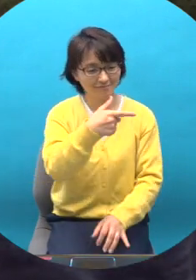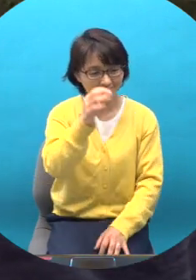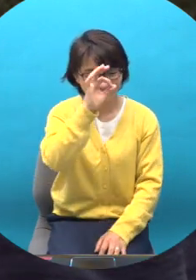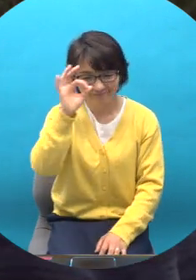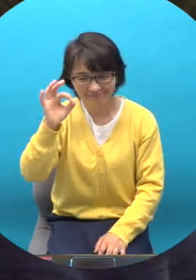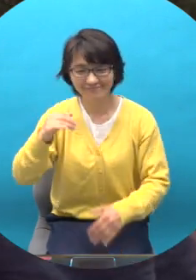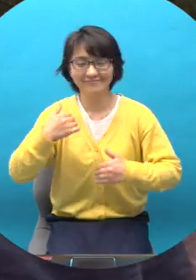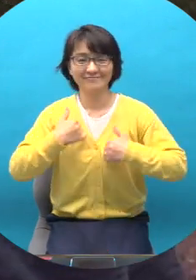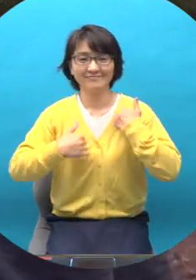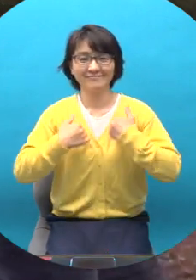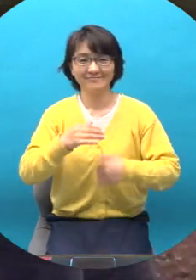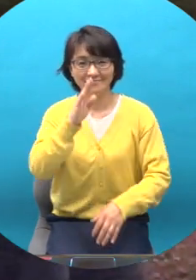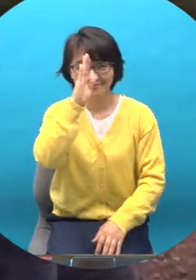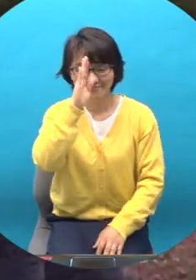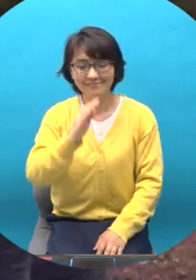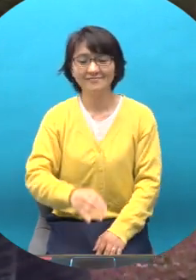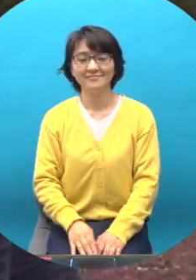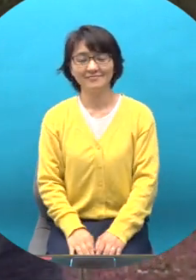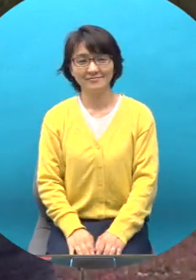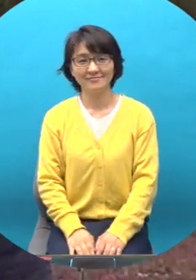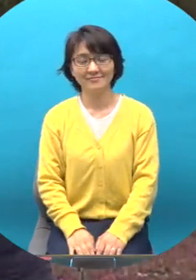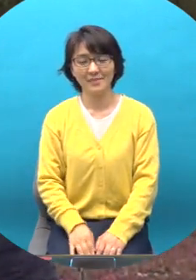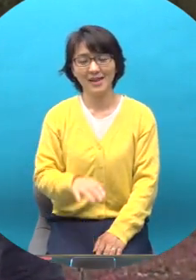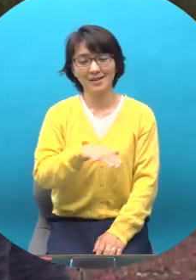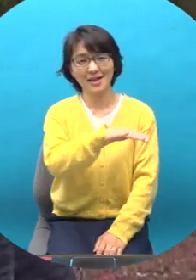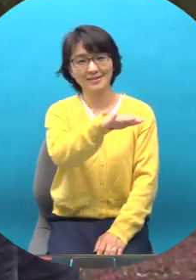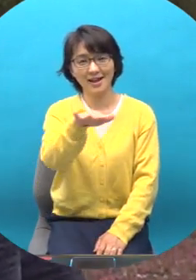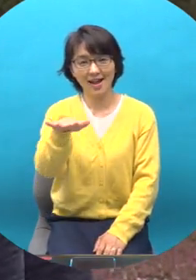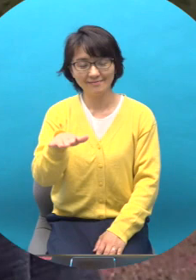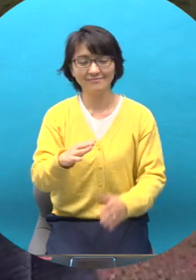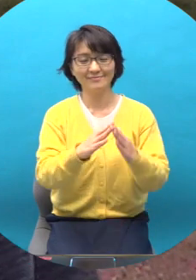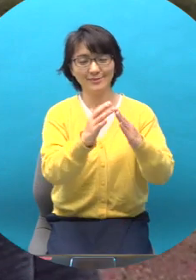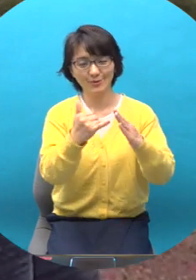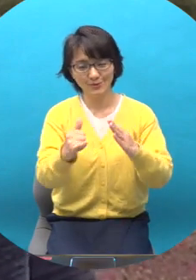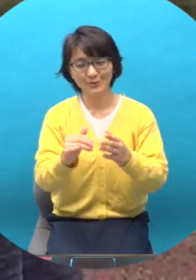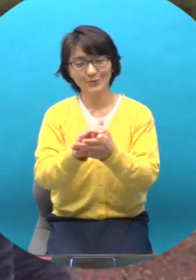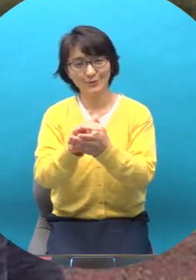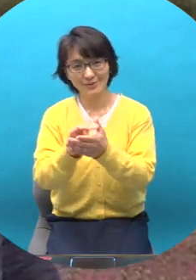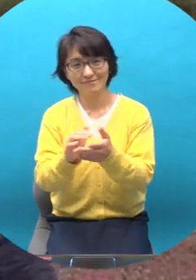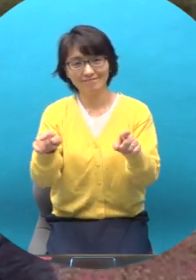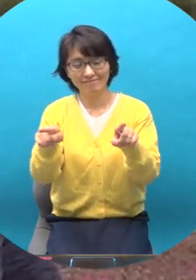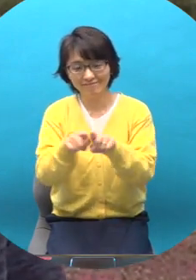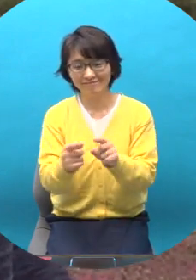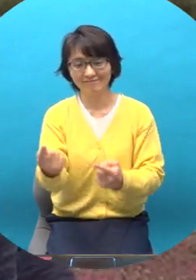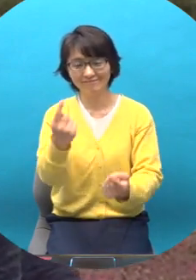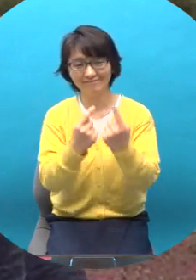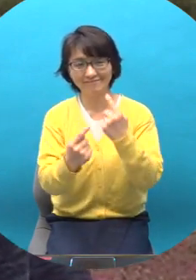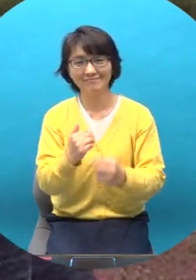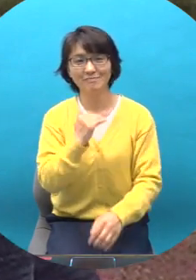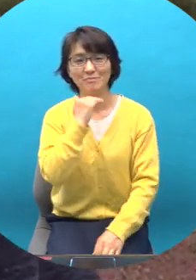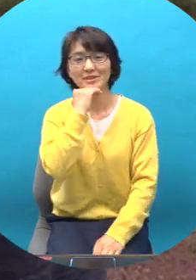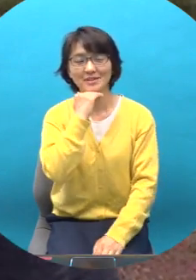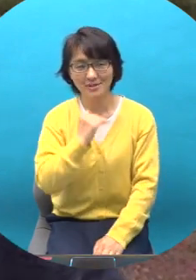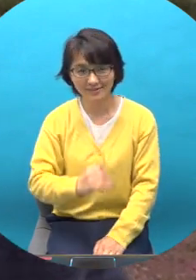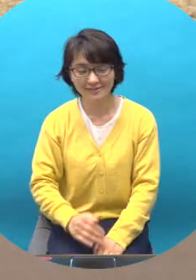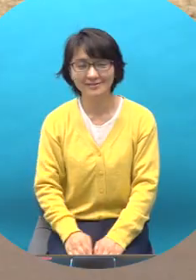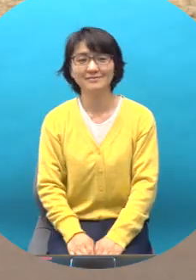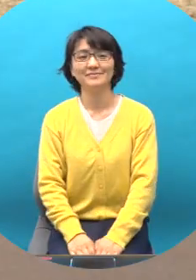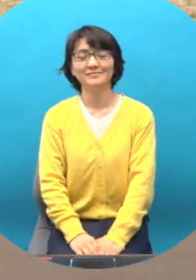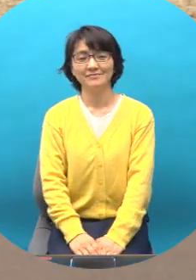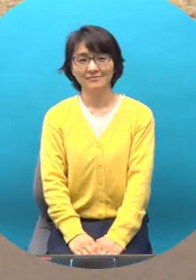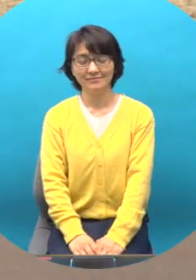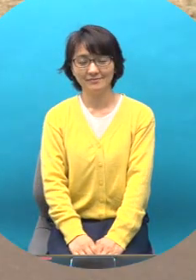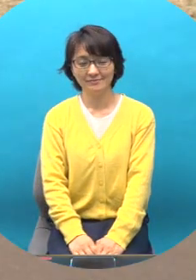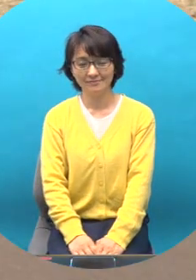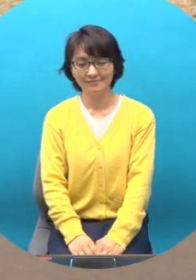満喫してください。皆さん揃っていらしてください。お待ちしてます。